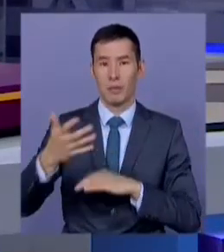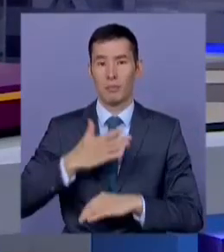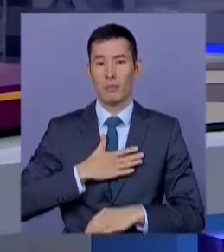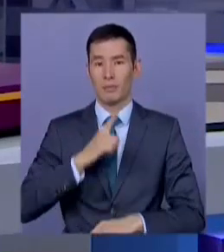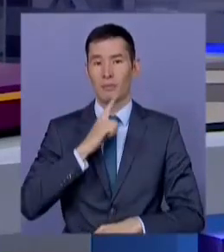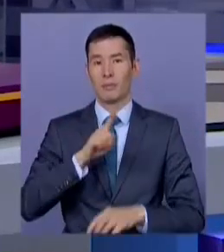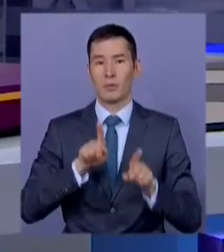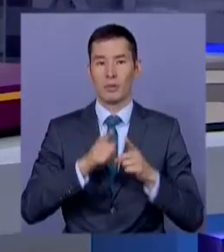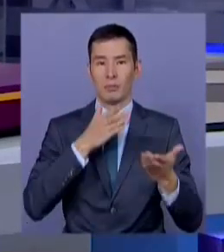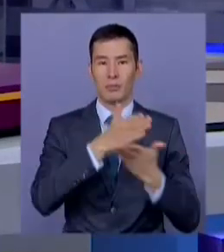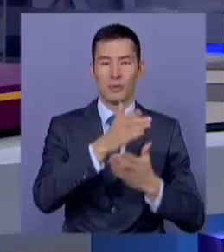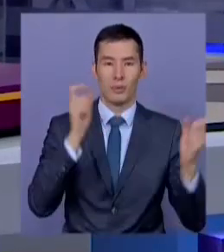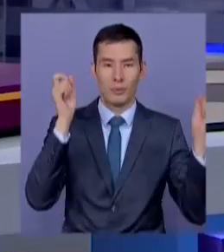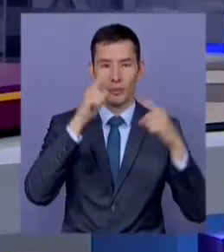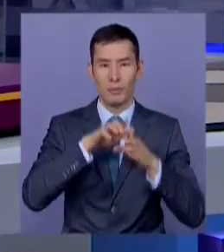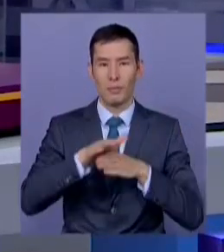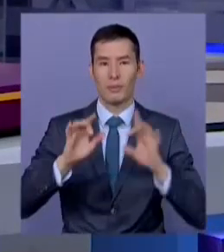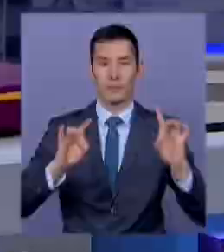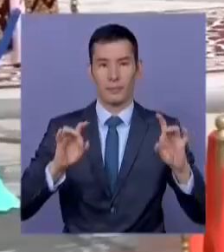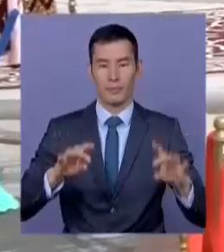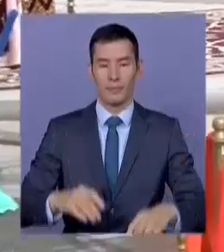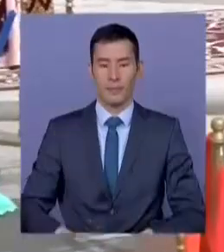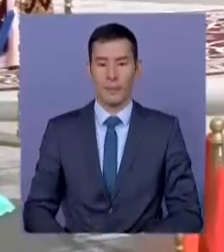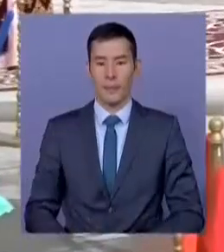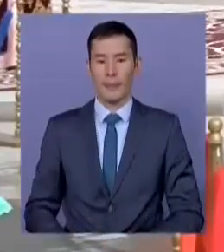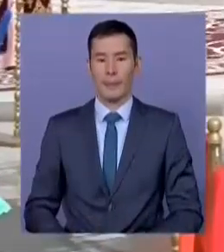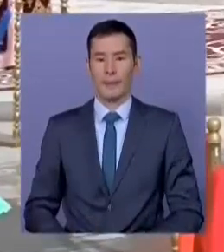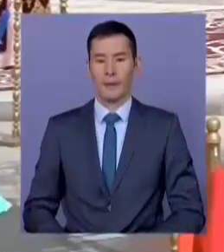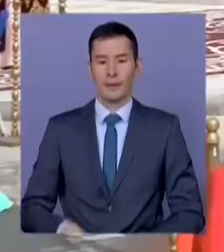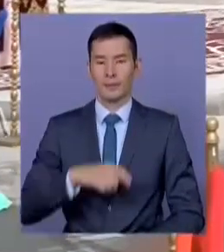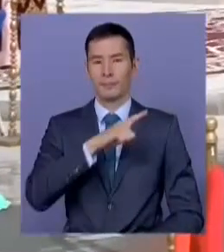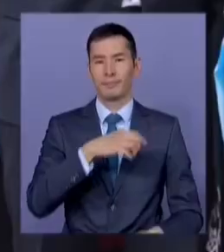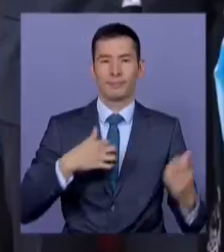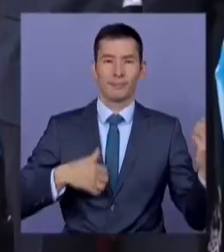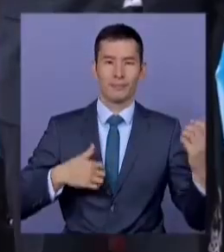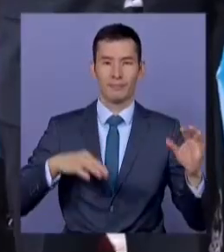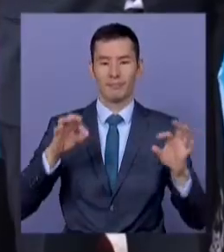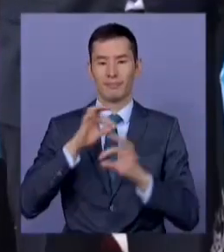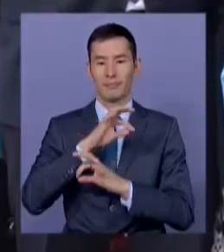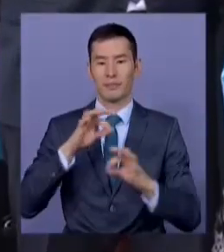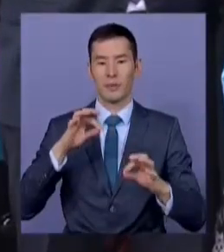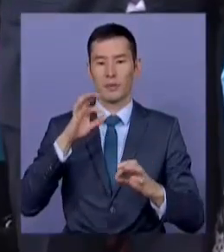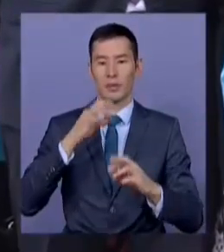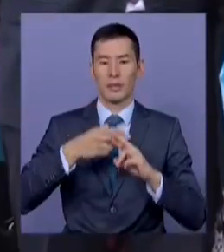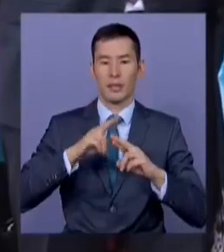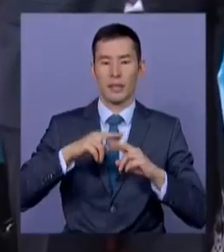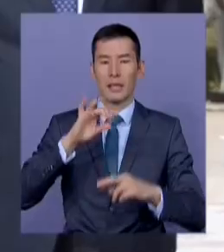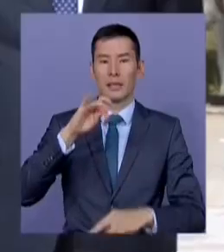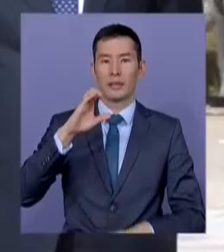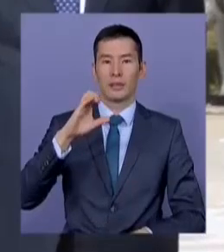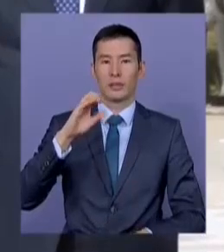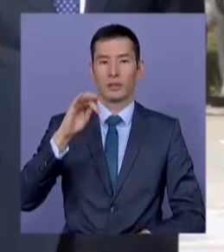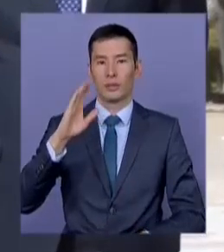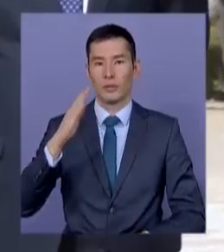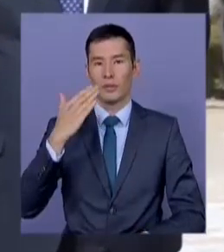тілшіміз Арнат Дүйсен толығырақтар қатысын. Жауқар жырлары ел жадында мәңгі сақталған қазақтың үш бәйтерегінің бірі Ілияс